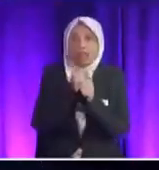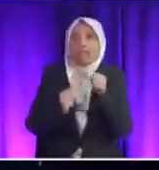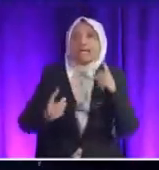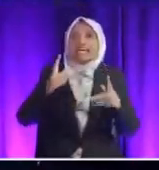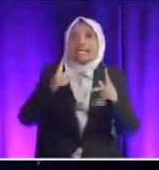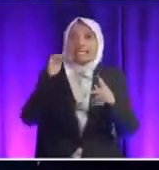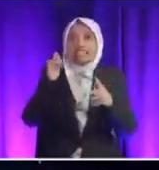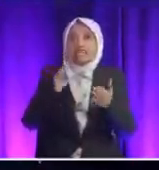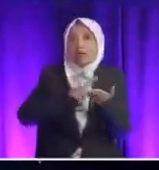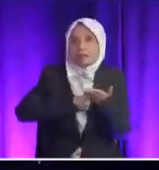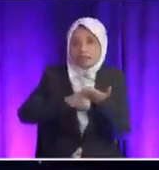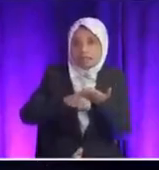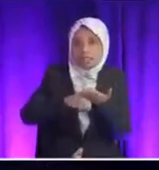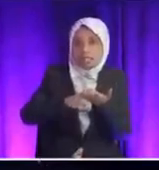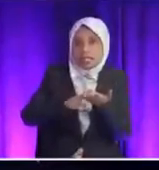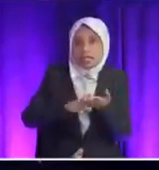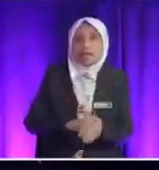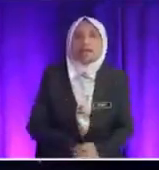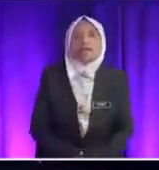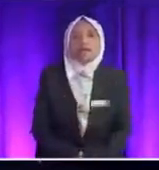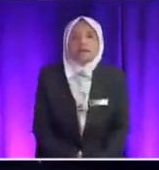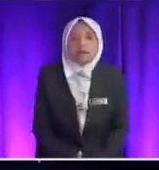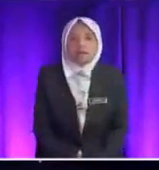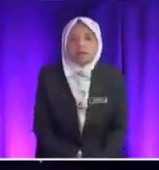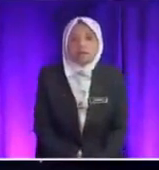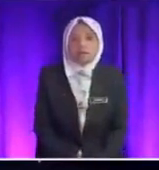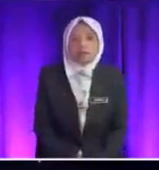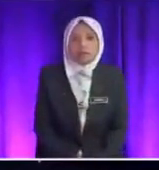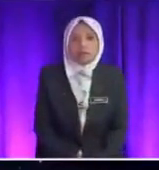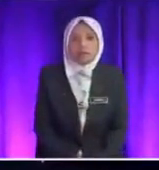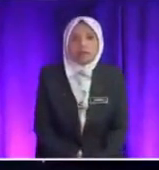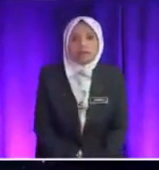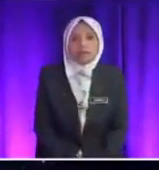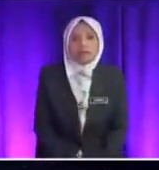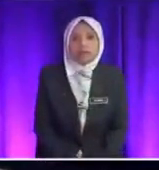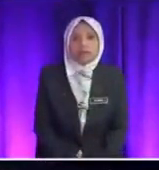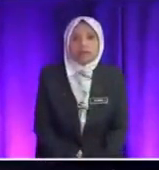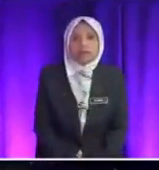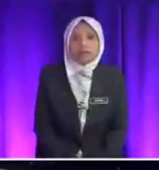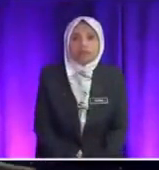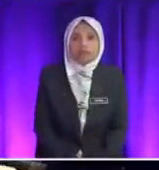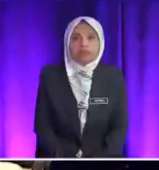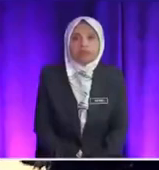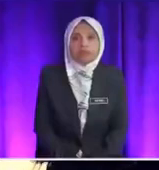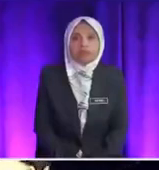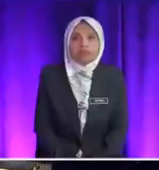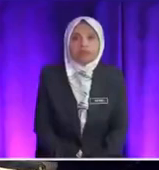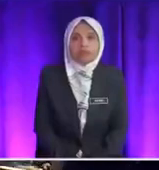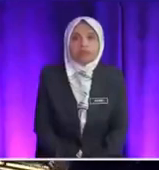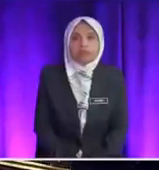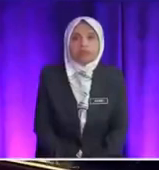waktu setiap karya ada teknik dan caranya betul itu cuma bunyi Oke baik